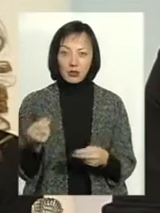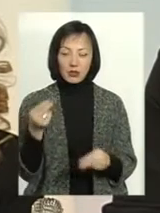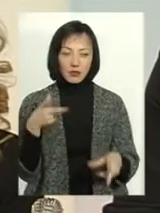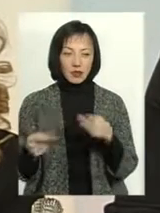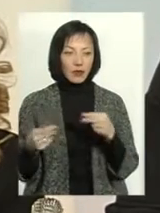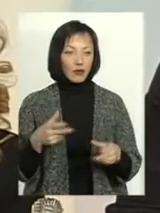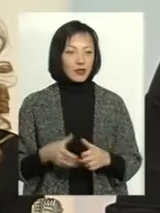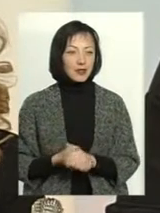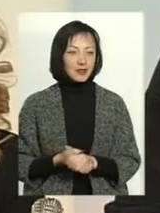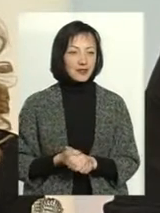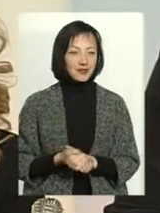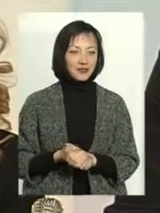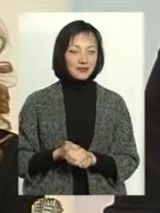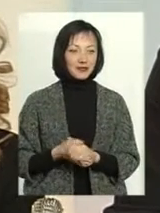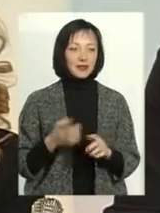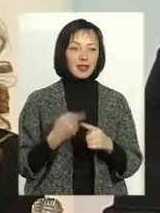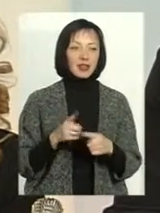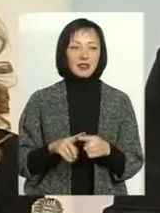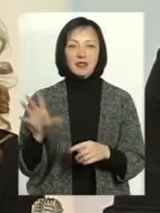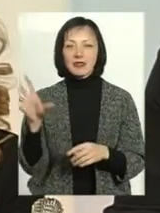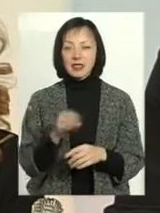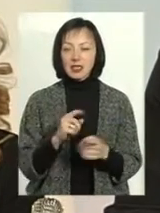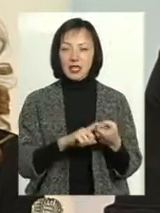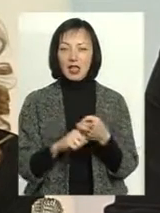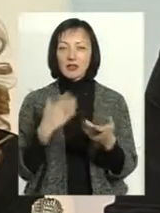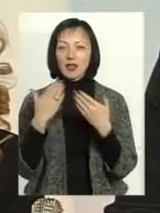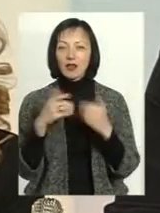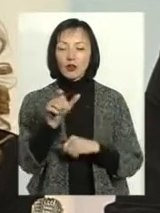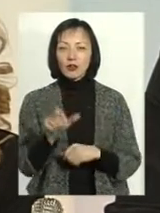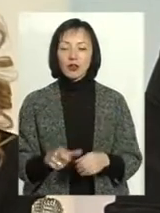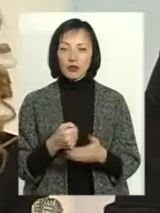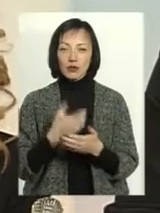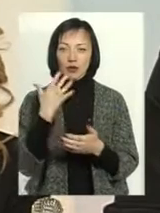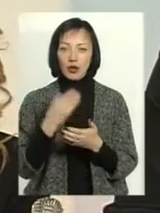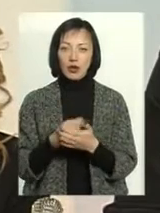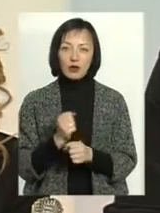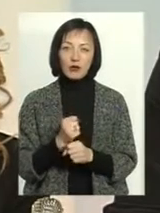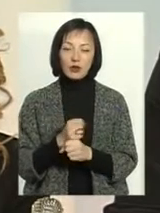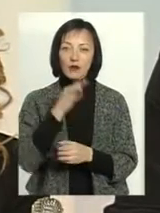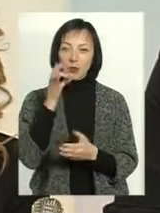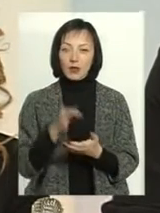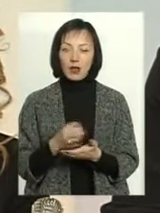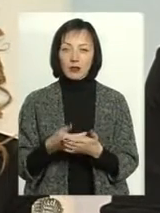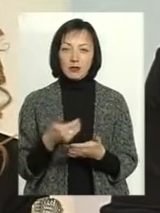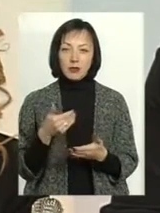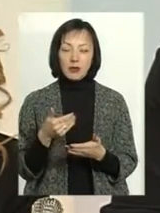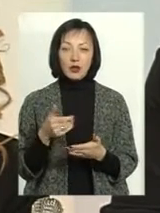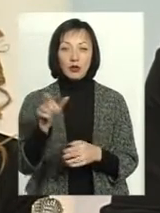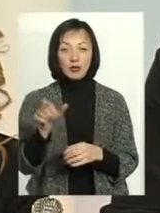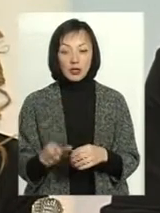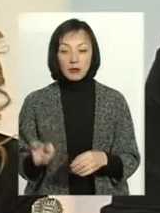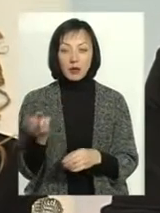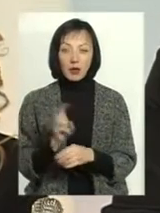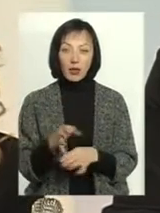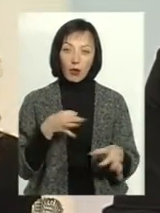гроші рахувати. Це все залежить від ставлення людини до відношення до своєї роботи, відповідальності перед людиною, яка